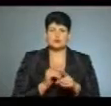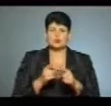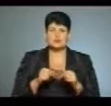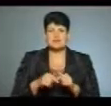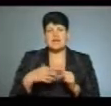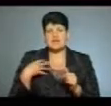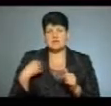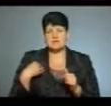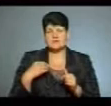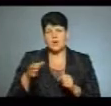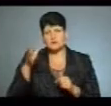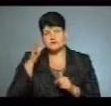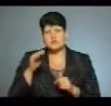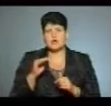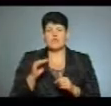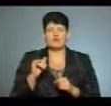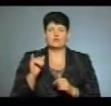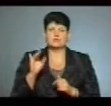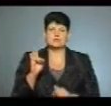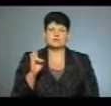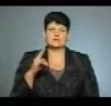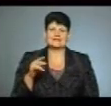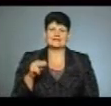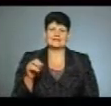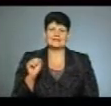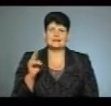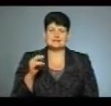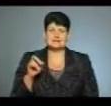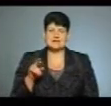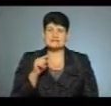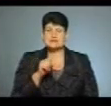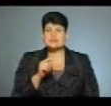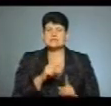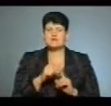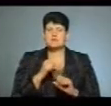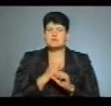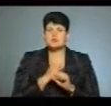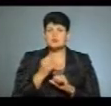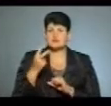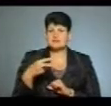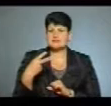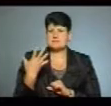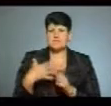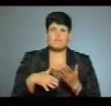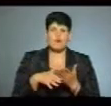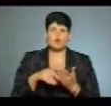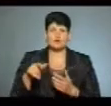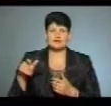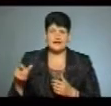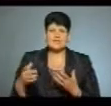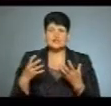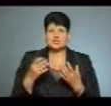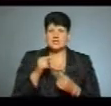освітня фундація». Про це повідомила організаторка проєкту Марина Балака. За її словами, працюють 25 волонтерів проєкту і ще